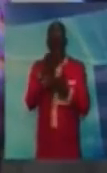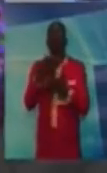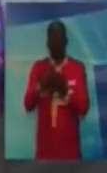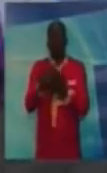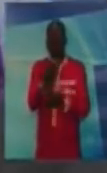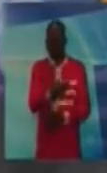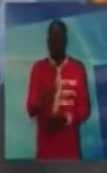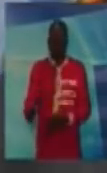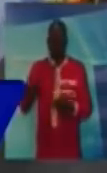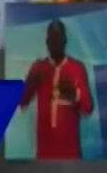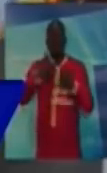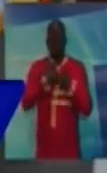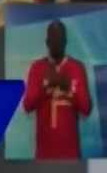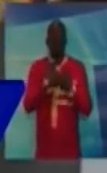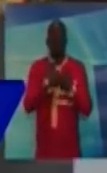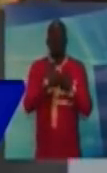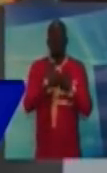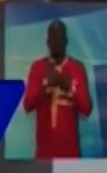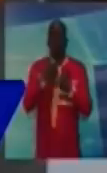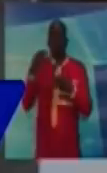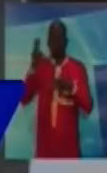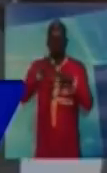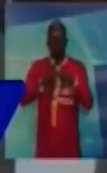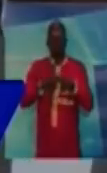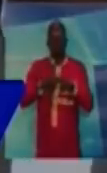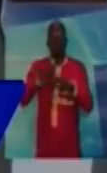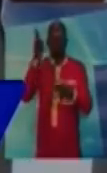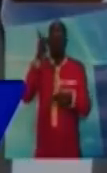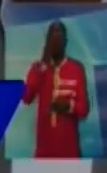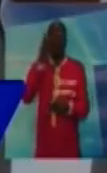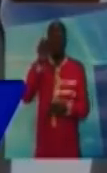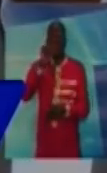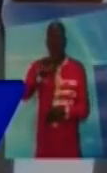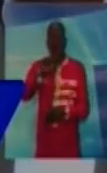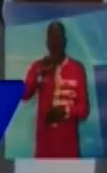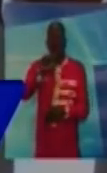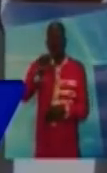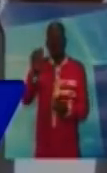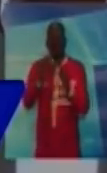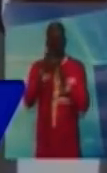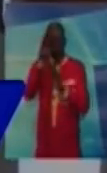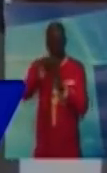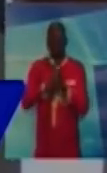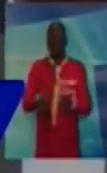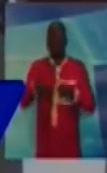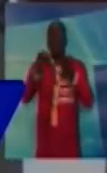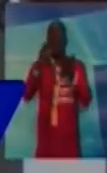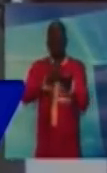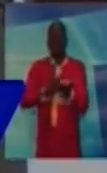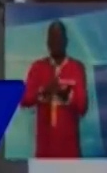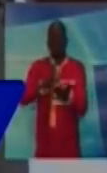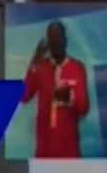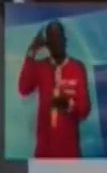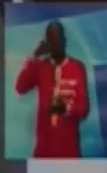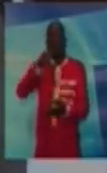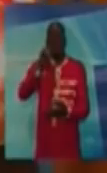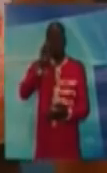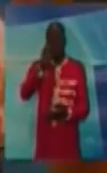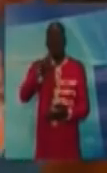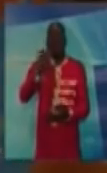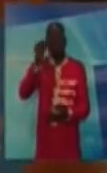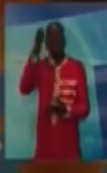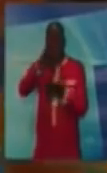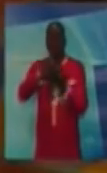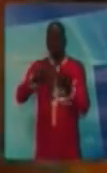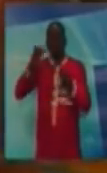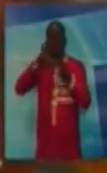puissent bénéficier de la supplémentation en vitamine A, mais également qu'on puisse leur donner des médicaments pour les déparasiter contre un certain nombre